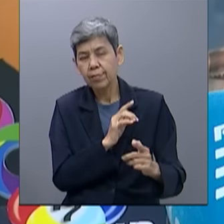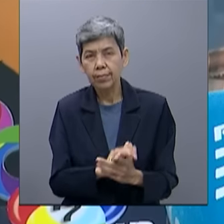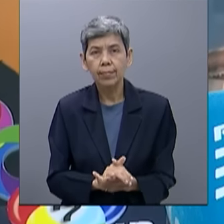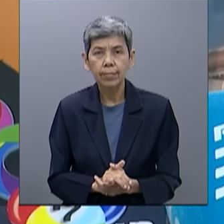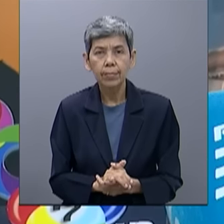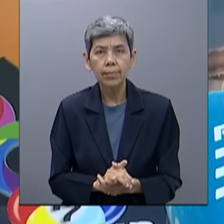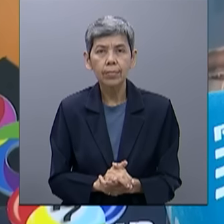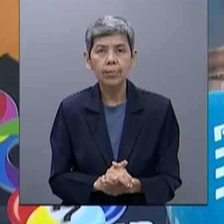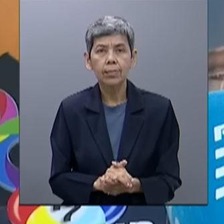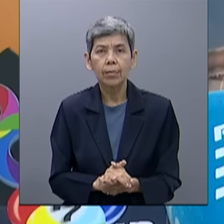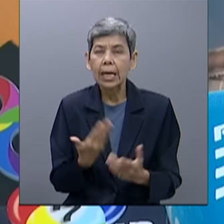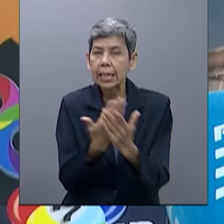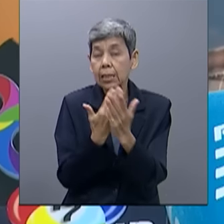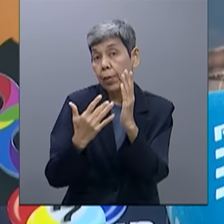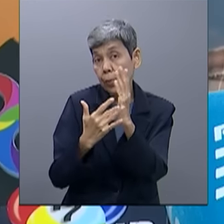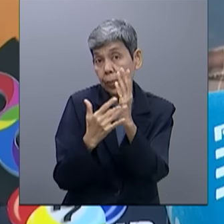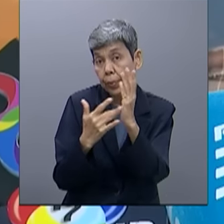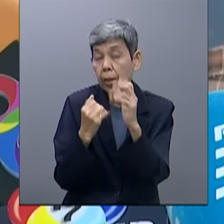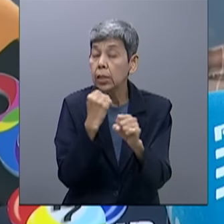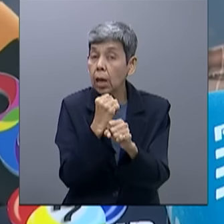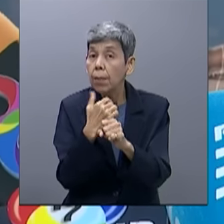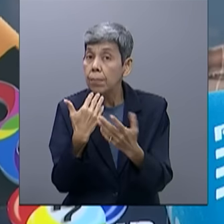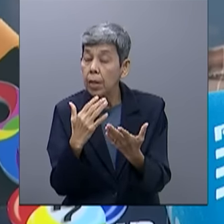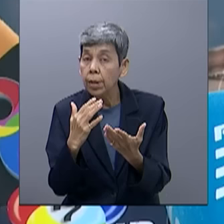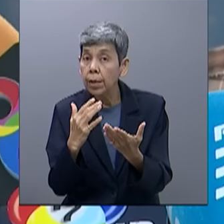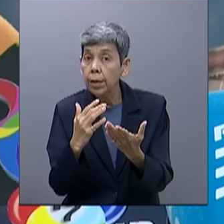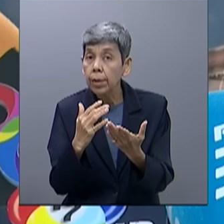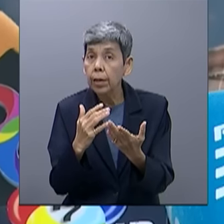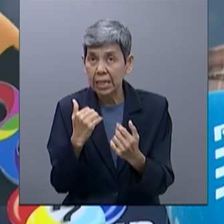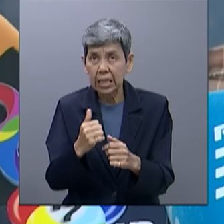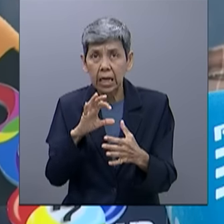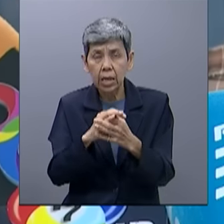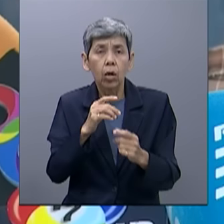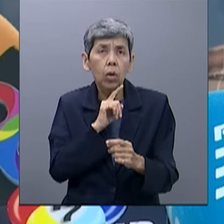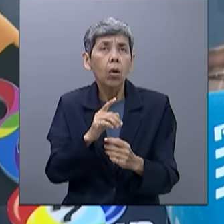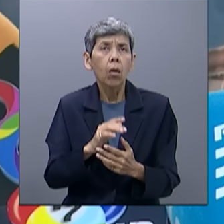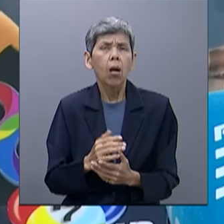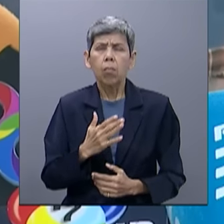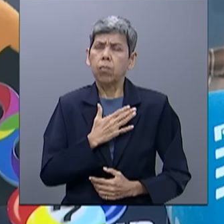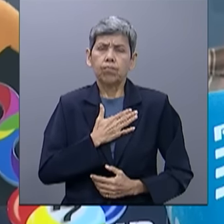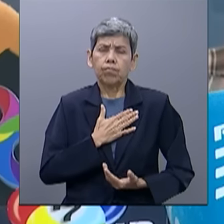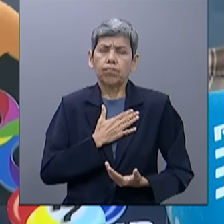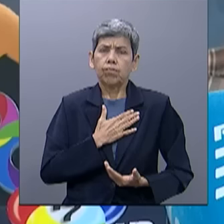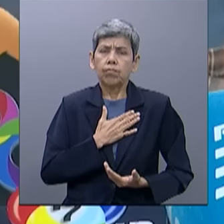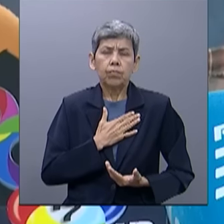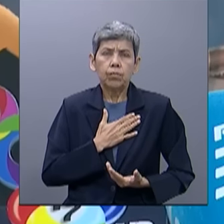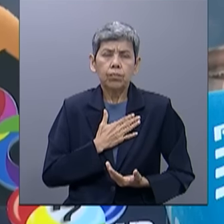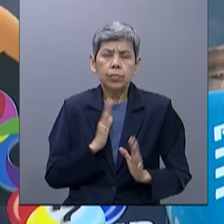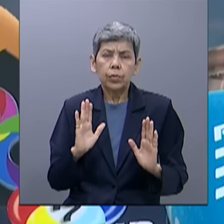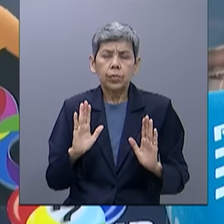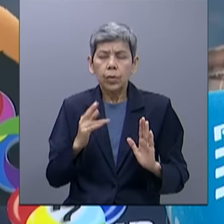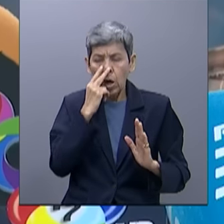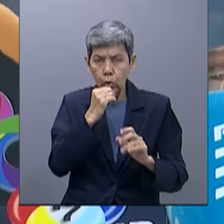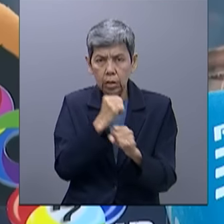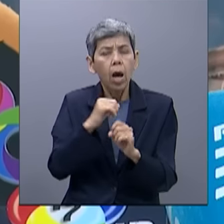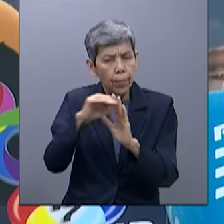ฉินดิจิทัลนี่คือมันก็เป็นโครงการที่ปกติแล้วตรงนี้ถือว่าไม่ฉุกเฉินใช่ไหม ผมไม่แล้วแต่มันจะมี